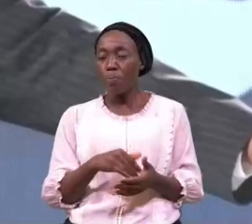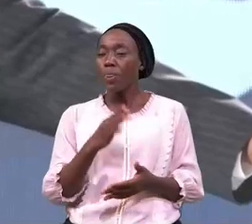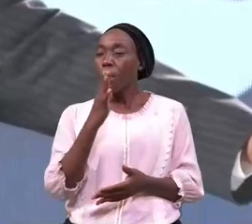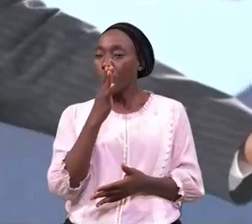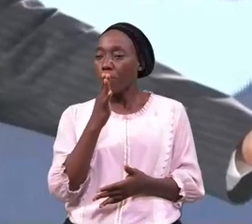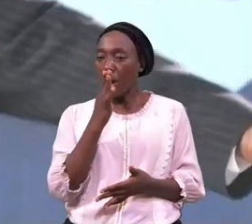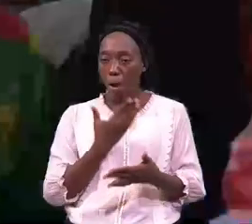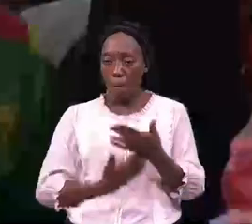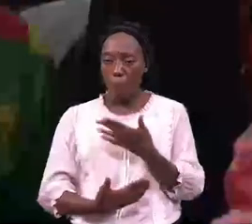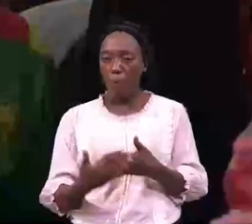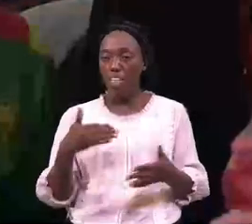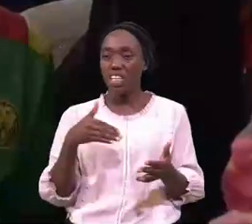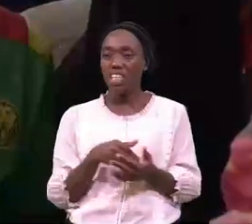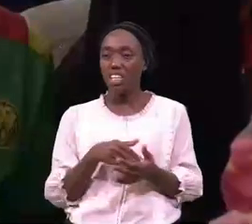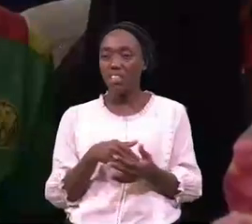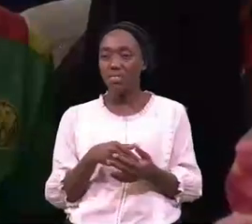Maman est née de nouveau.